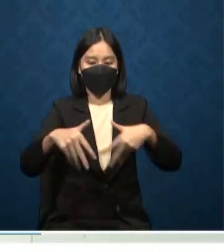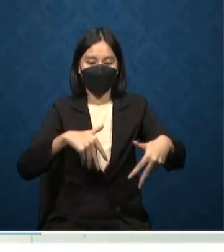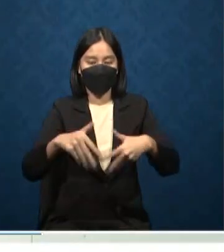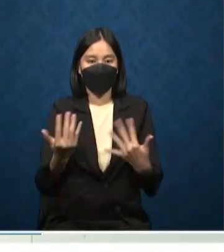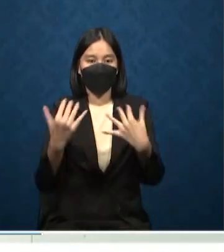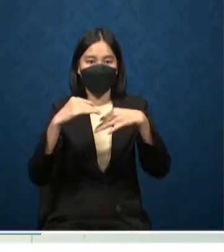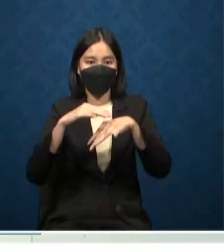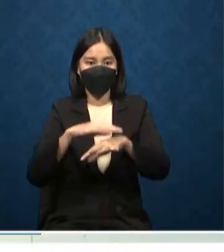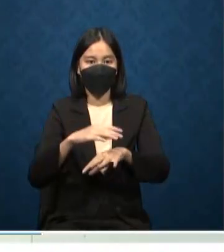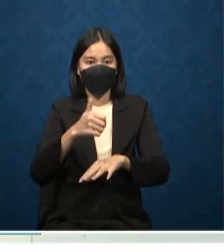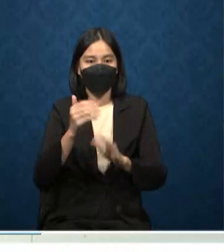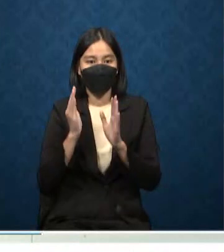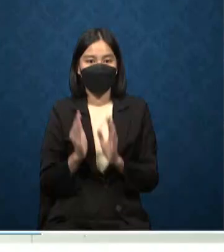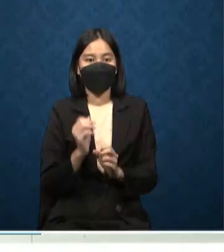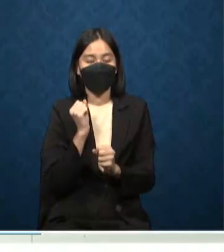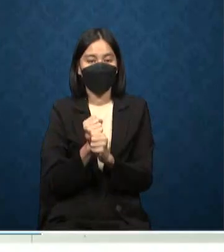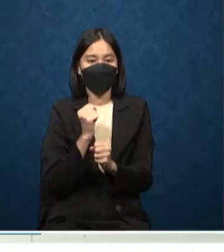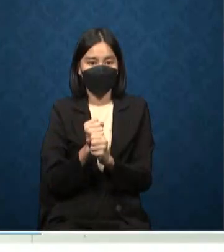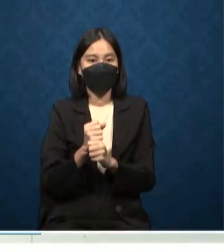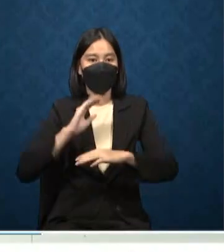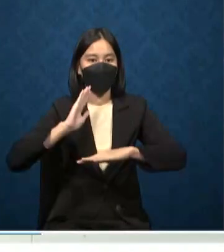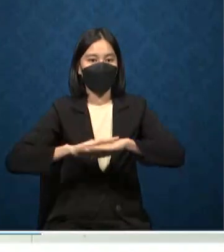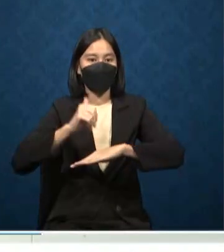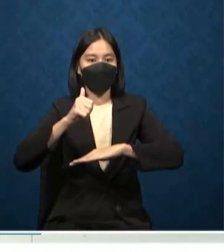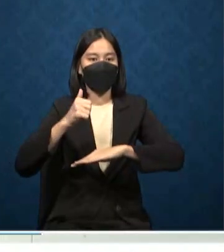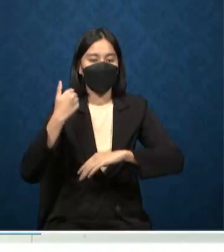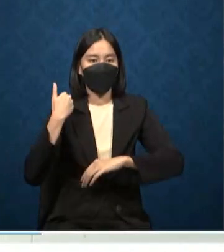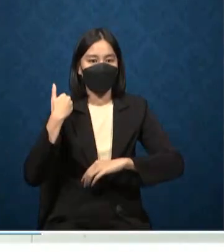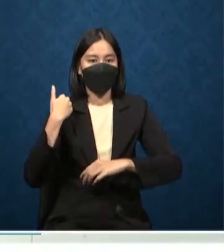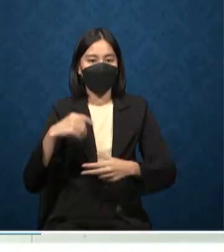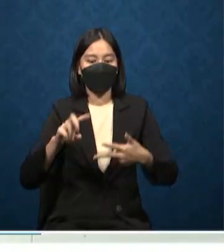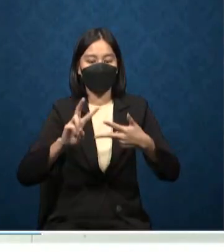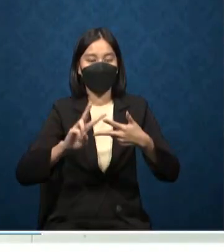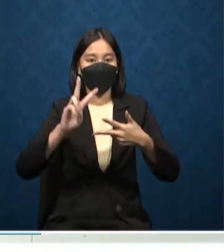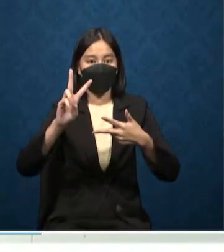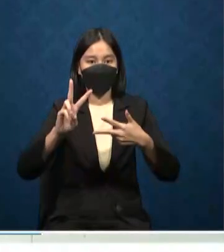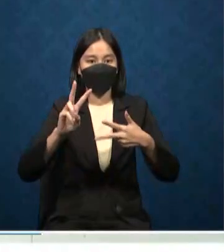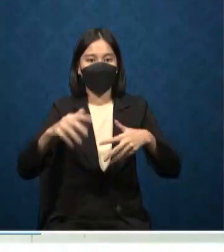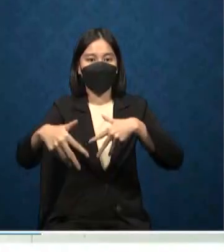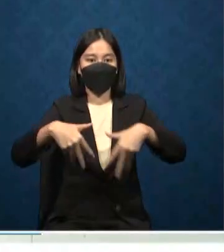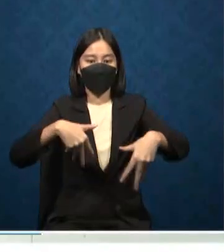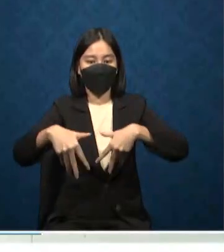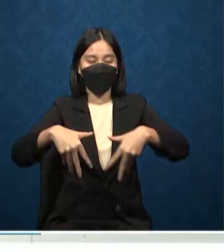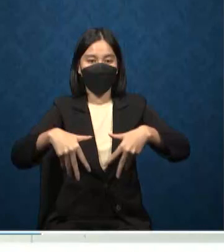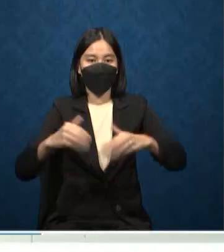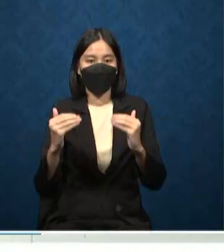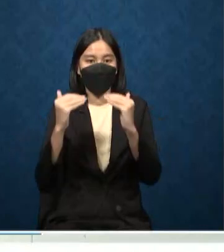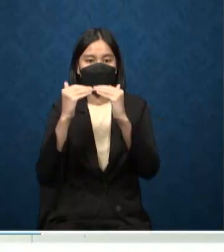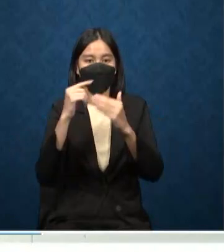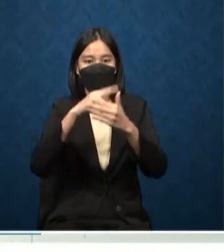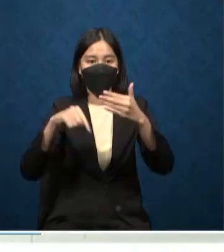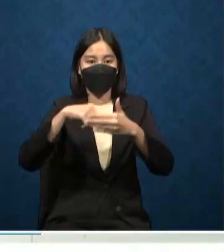ผู้ปฏิบัติงานทำงานอย่างมืออาชีพ 2ประชาชนผู้มีสิทธิ์เลือกตั้ง